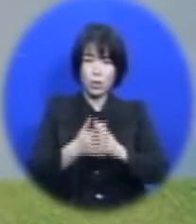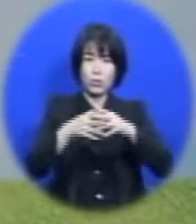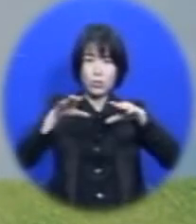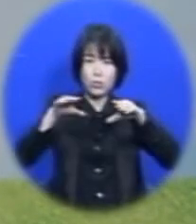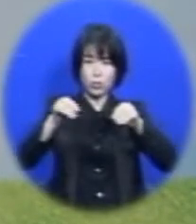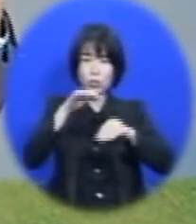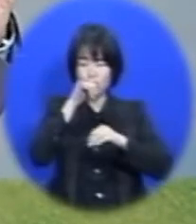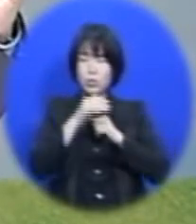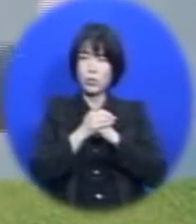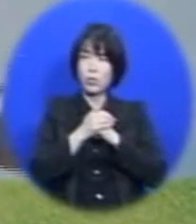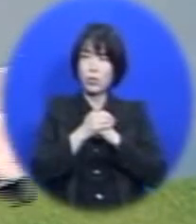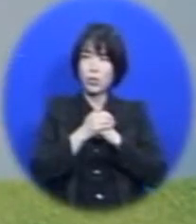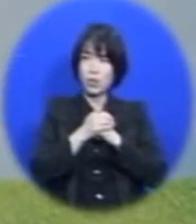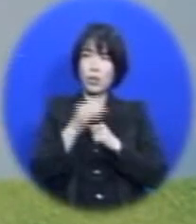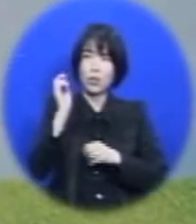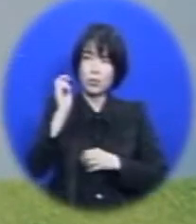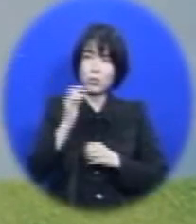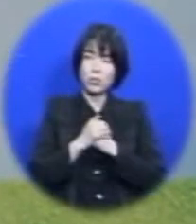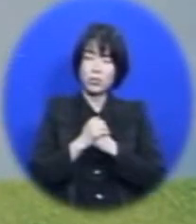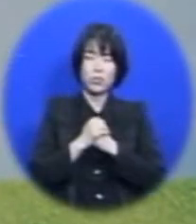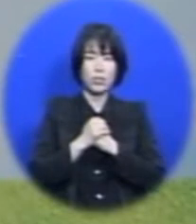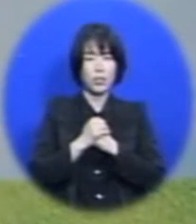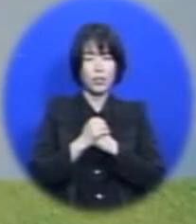상태지만 하여튼 예배당을 짓고 있는 중이에요.